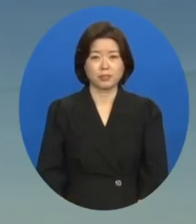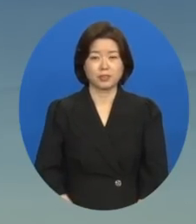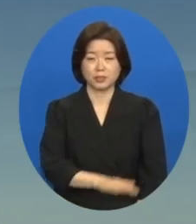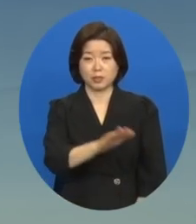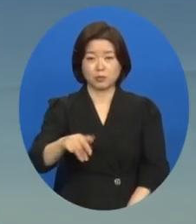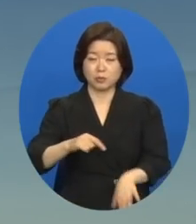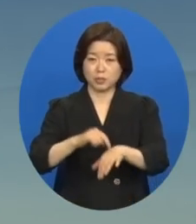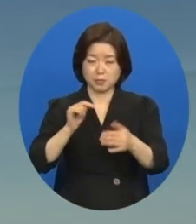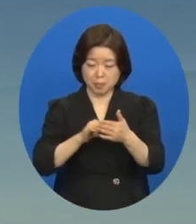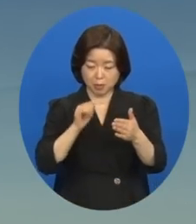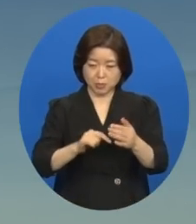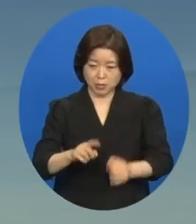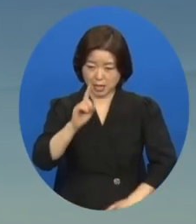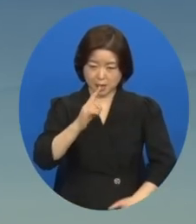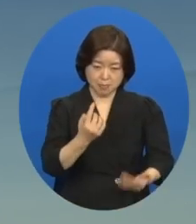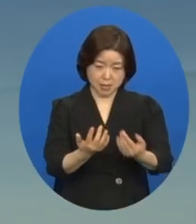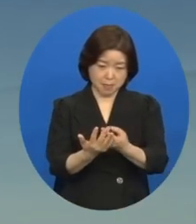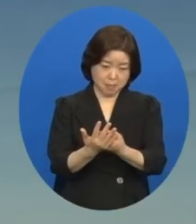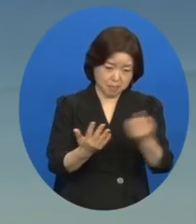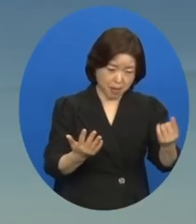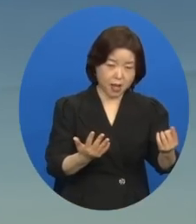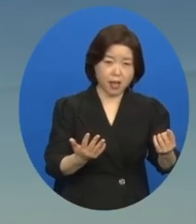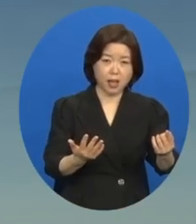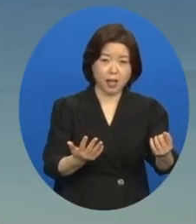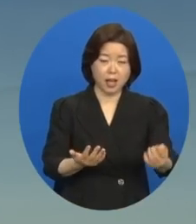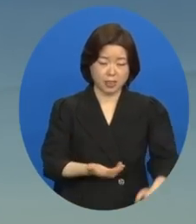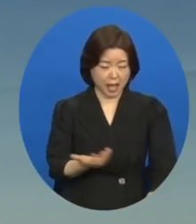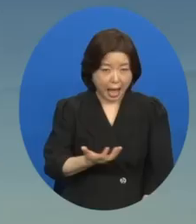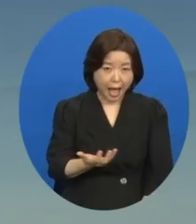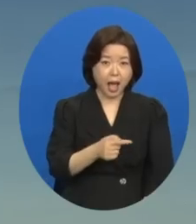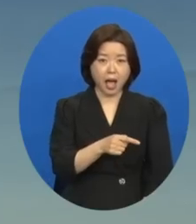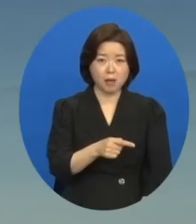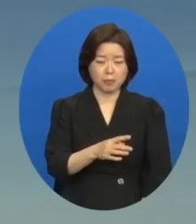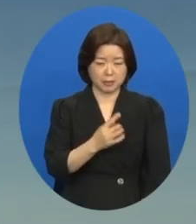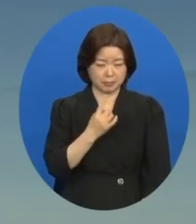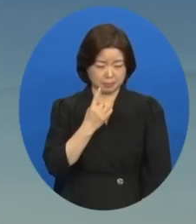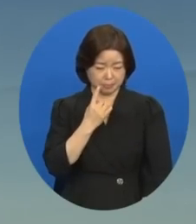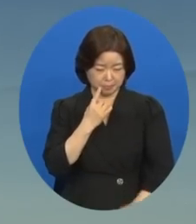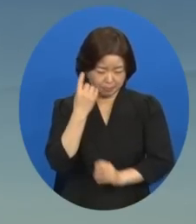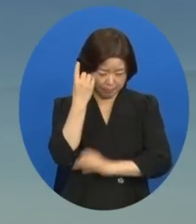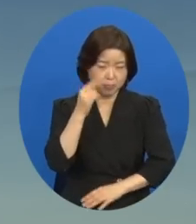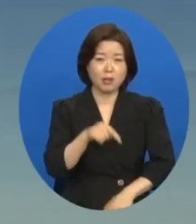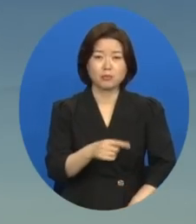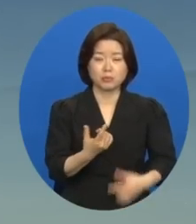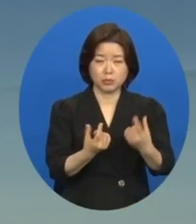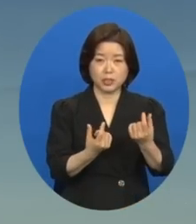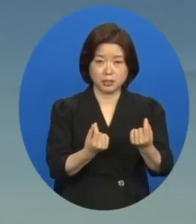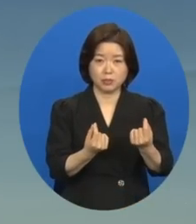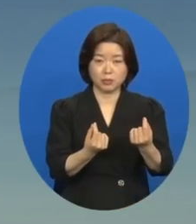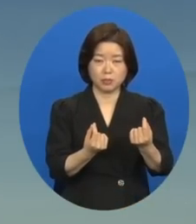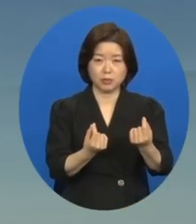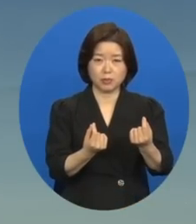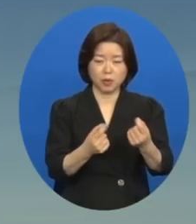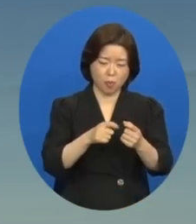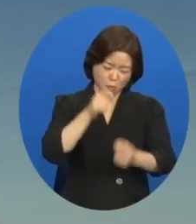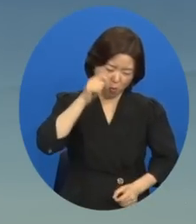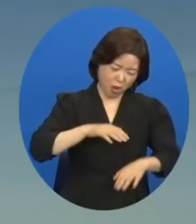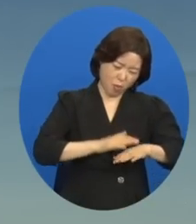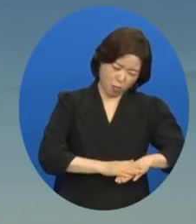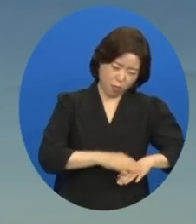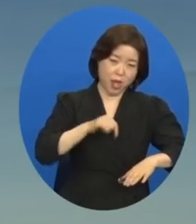우리의 마음에서 한 번도 떠난 적이 없는 아픔도, 그 쓴뿌리들도, 우리가